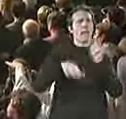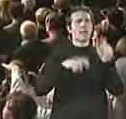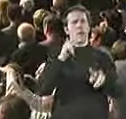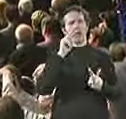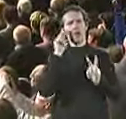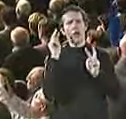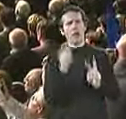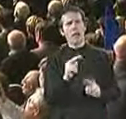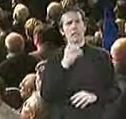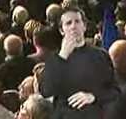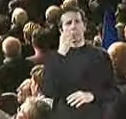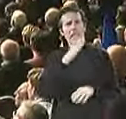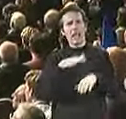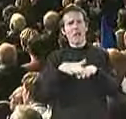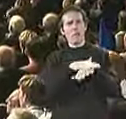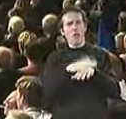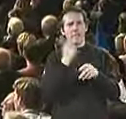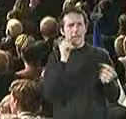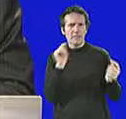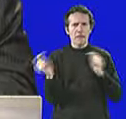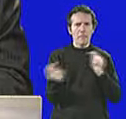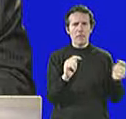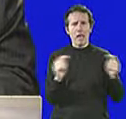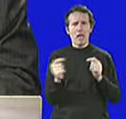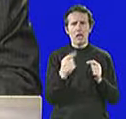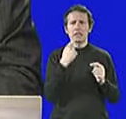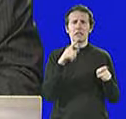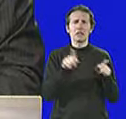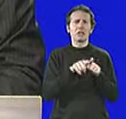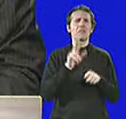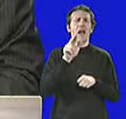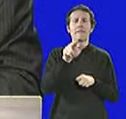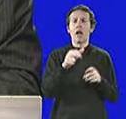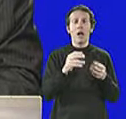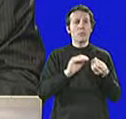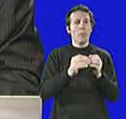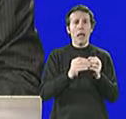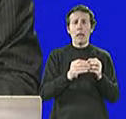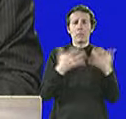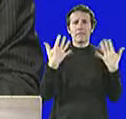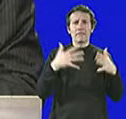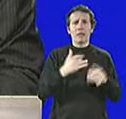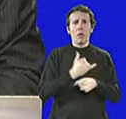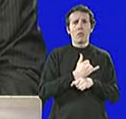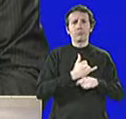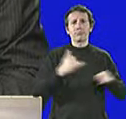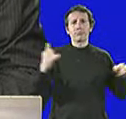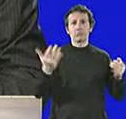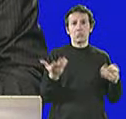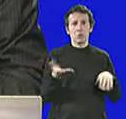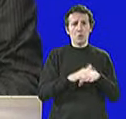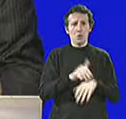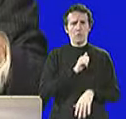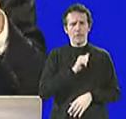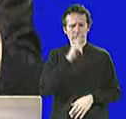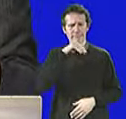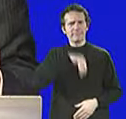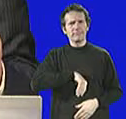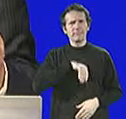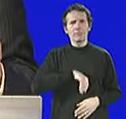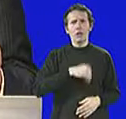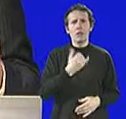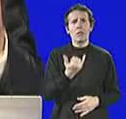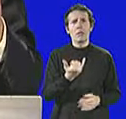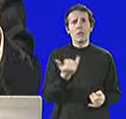connaissent tellement bien la chose politique comme perdue, je me disais, mais dans le fond, pourquoi se donner tant de